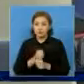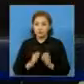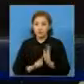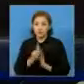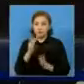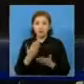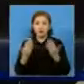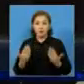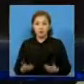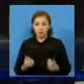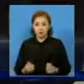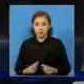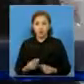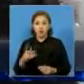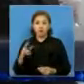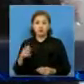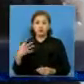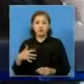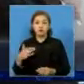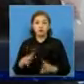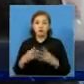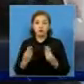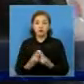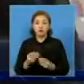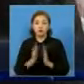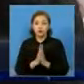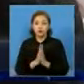бастады. Бүгінгі күнге дейін 352